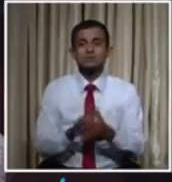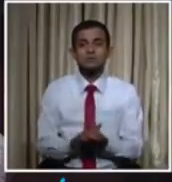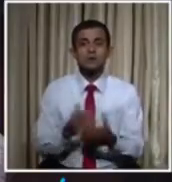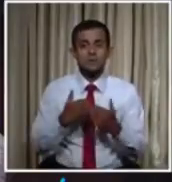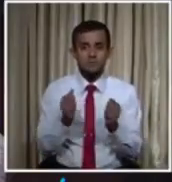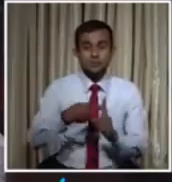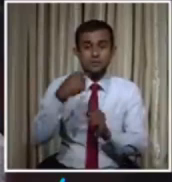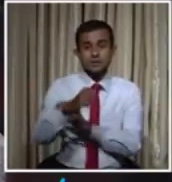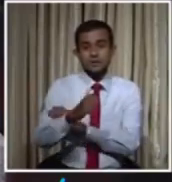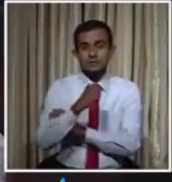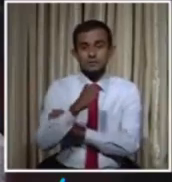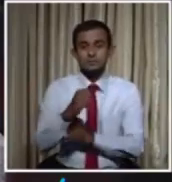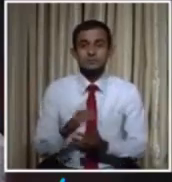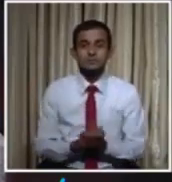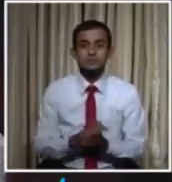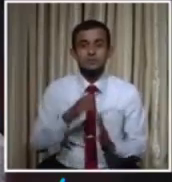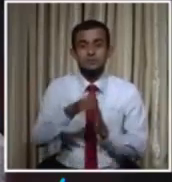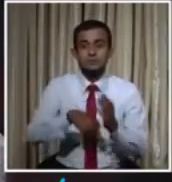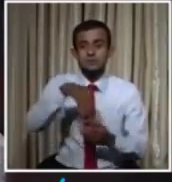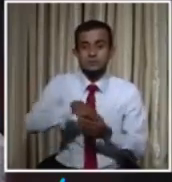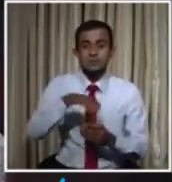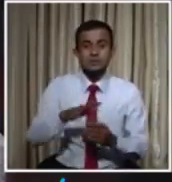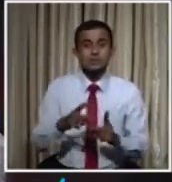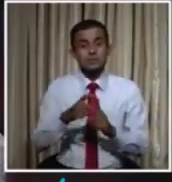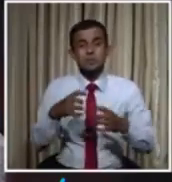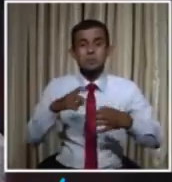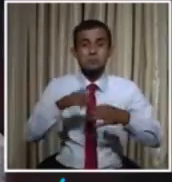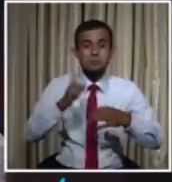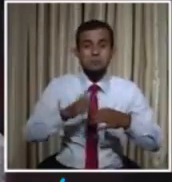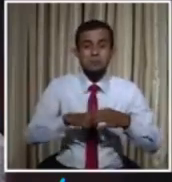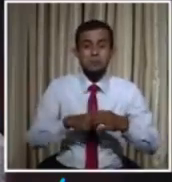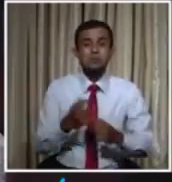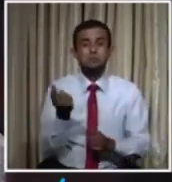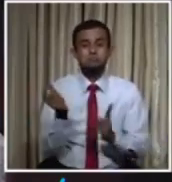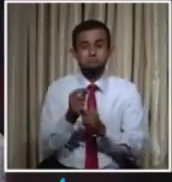කටයුතු කරන්නට ඕන අද රට තුල තිබෙන බරපතල ප්‍රශ්නයක් උද්දමනය